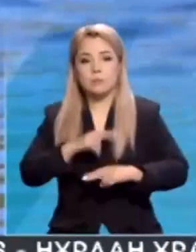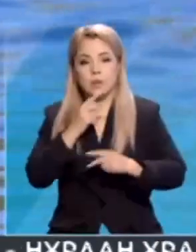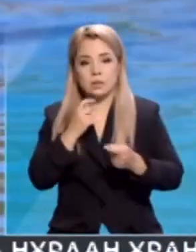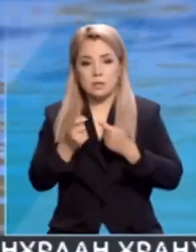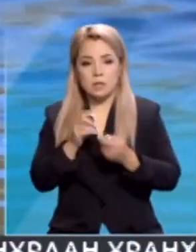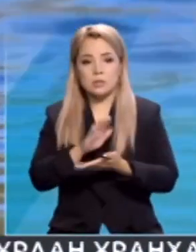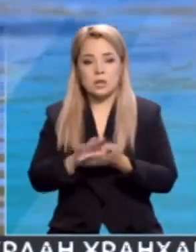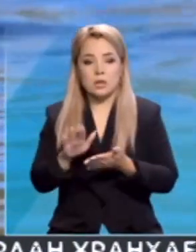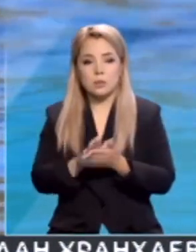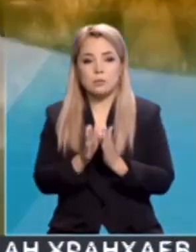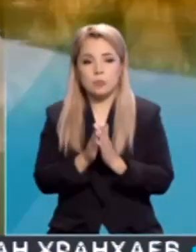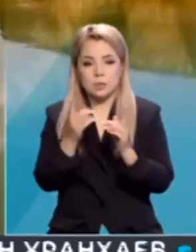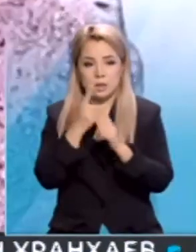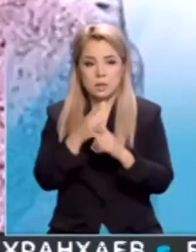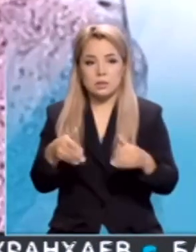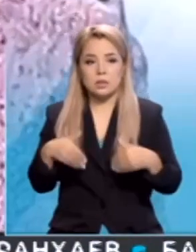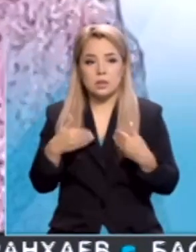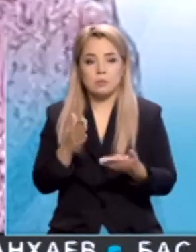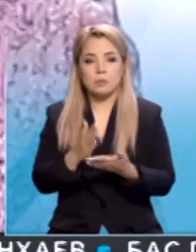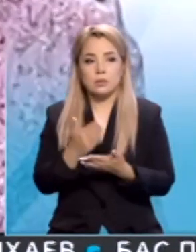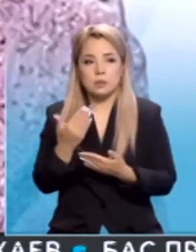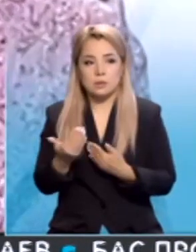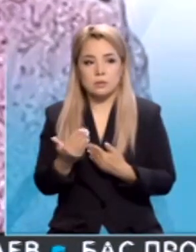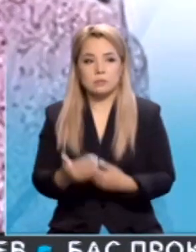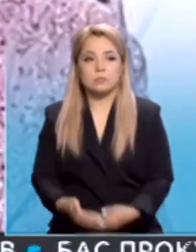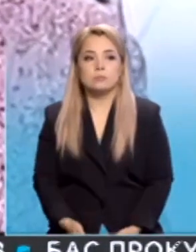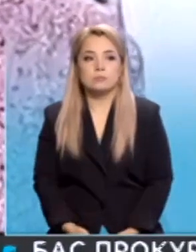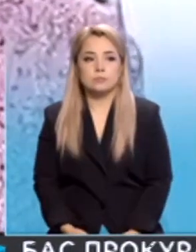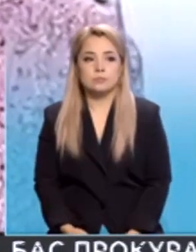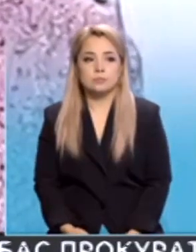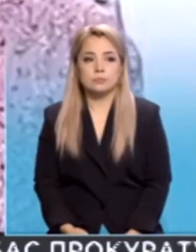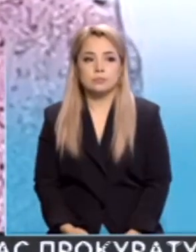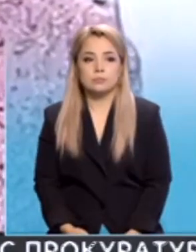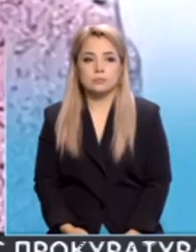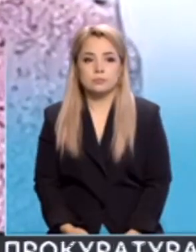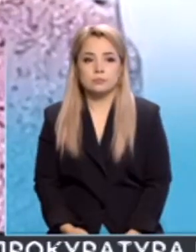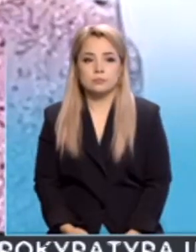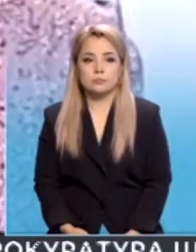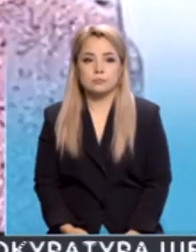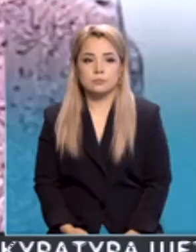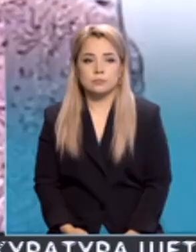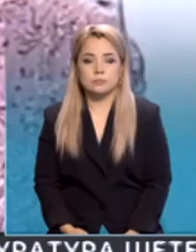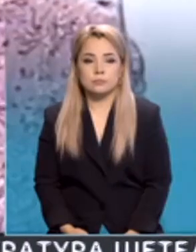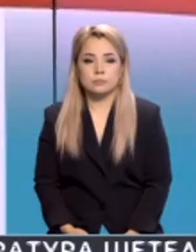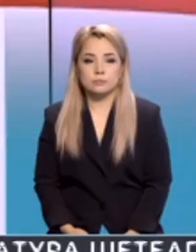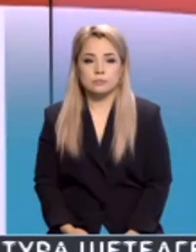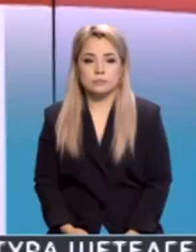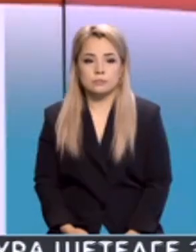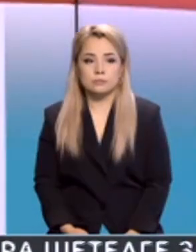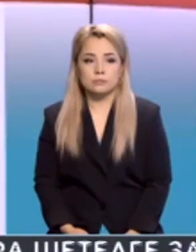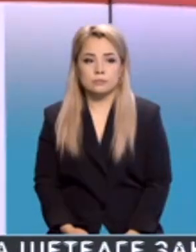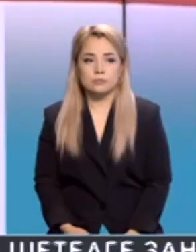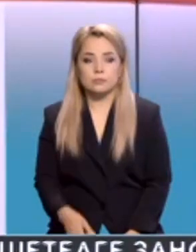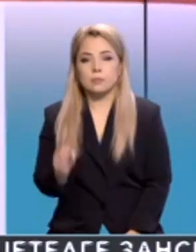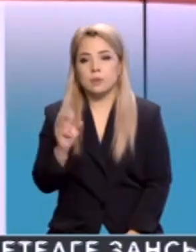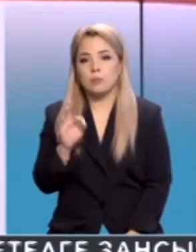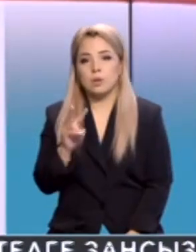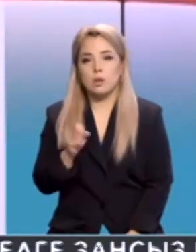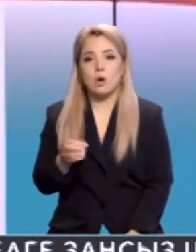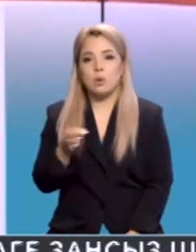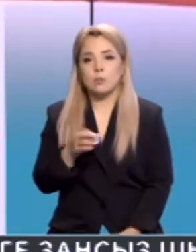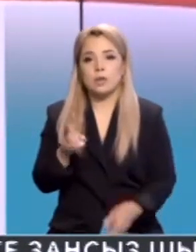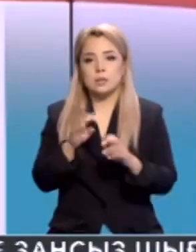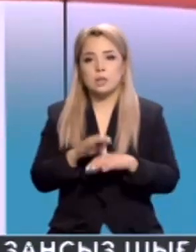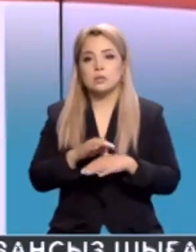болып тазалықты сақтауға кеңес береді. Гүлназ. Рахмет, Ардақ, ақпаратыңызға. Жалғастырамыз. Ақмола облысына